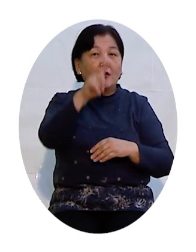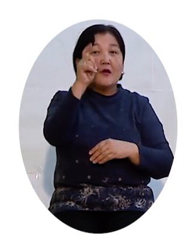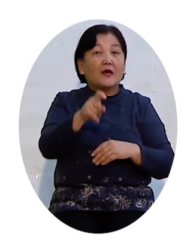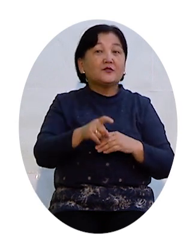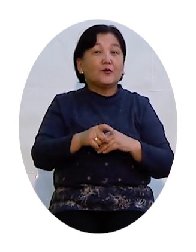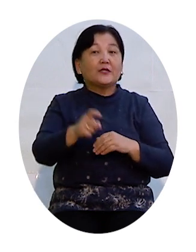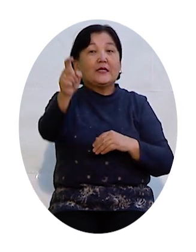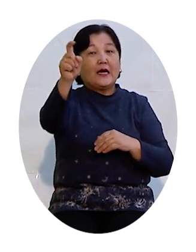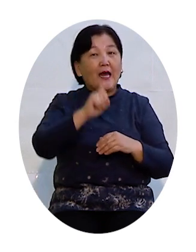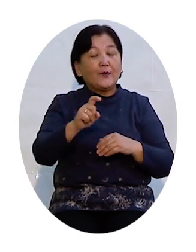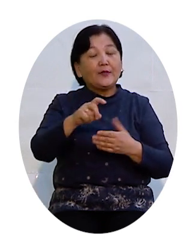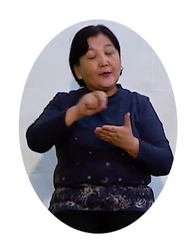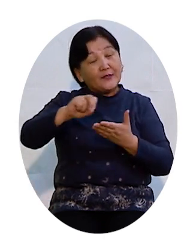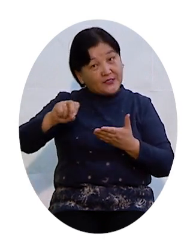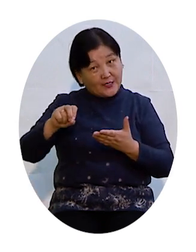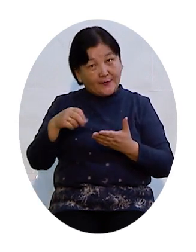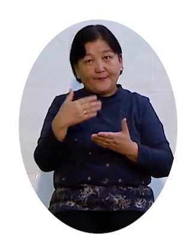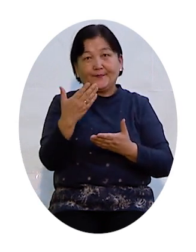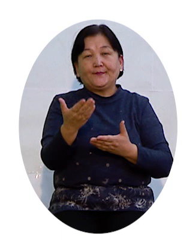асуултад хариулт өчрөө.